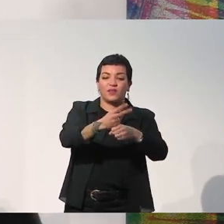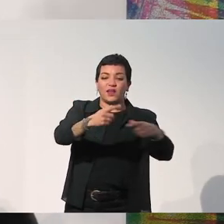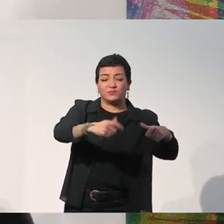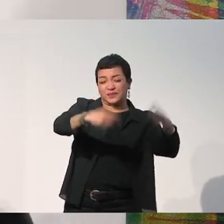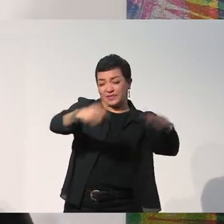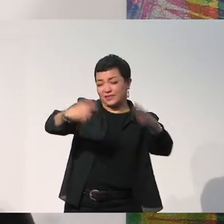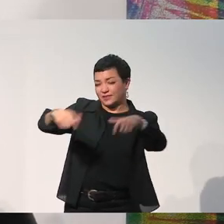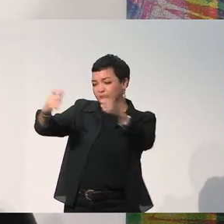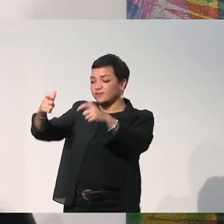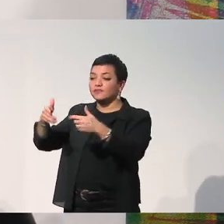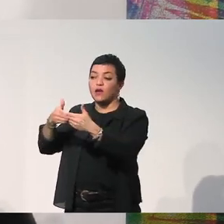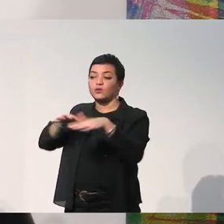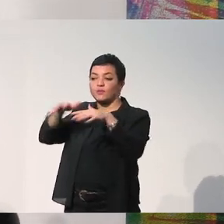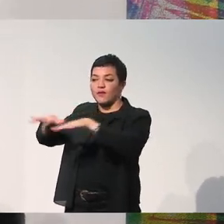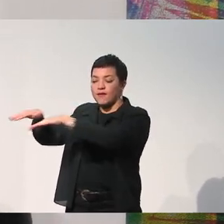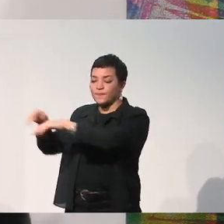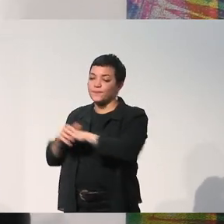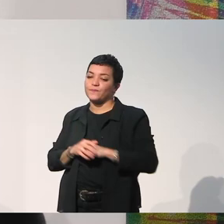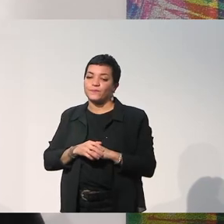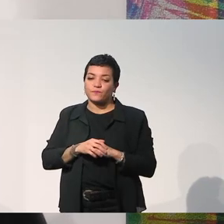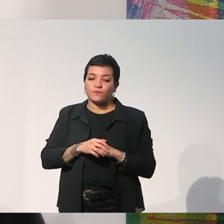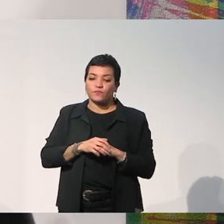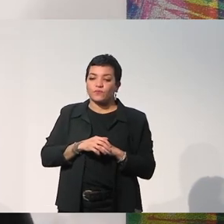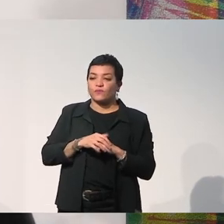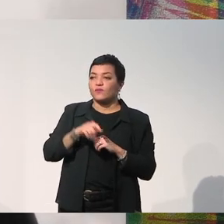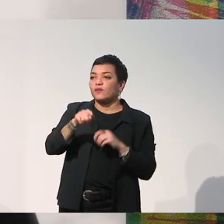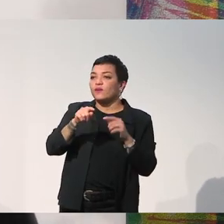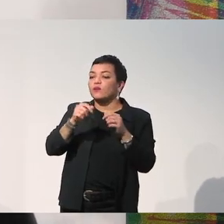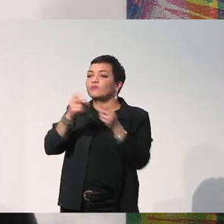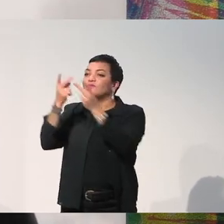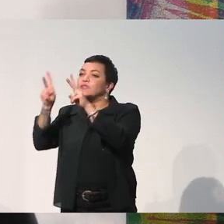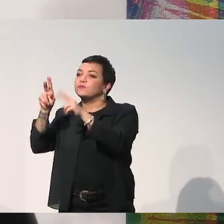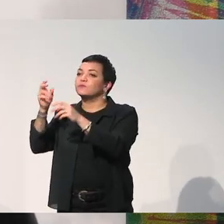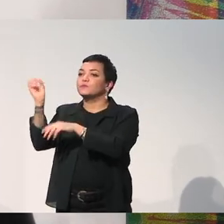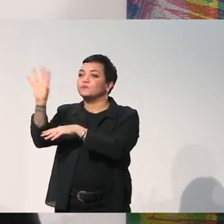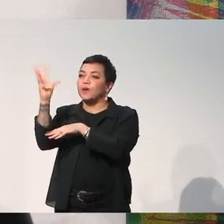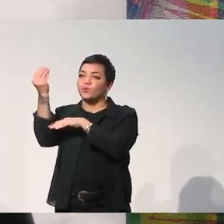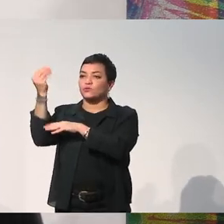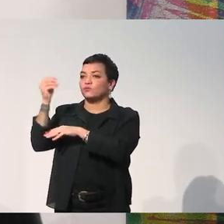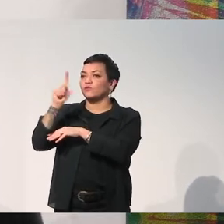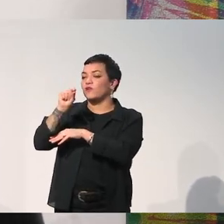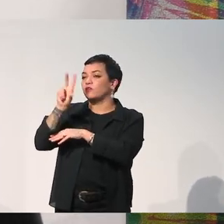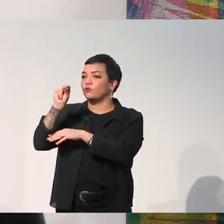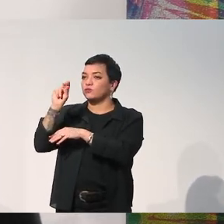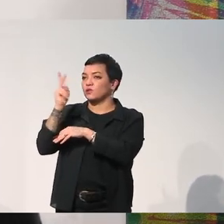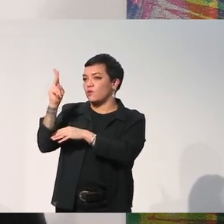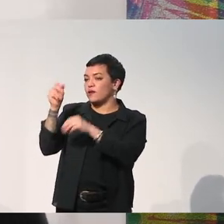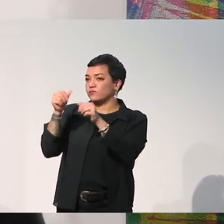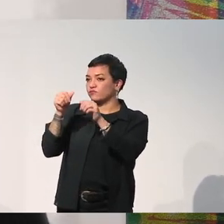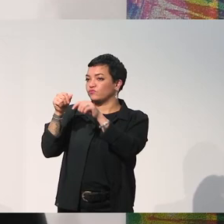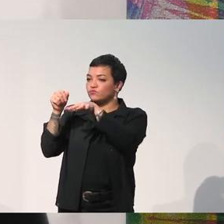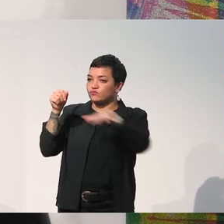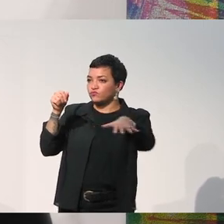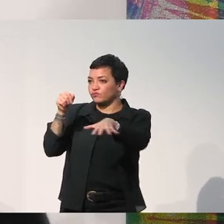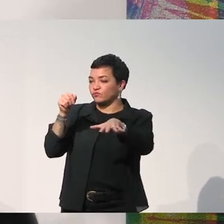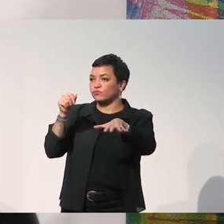mer, à 20 ou 30 km de Beyrouth, où beaucoup de